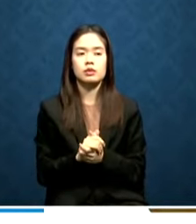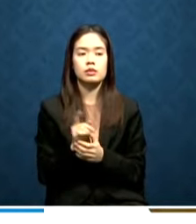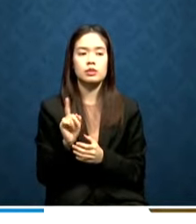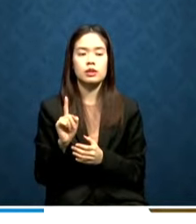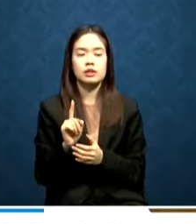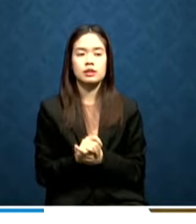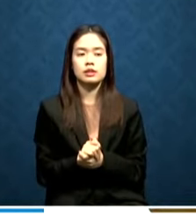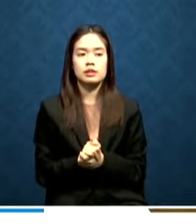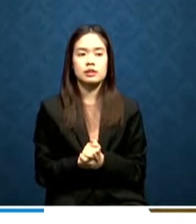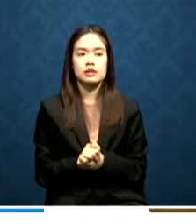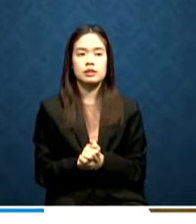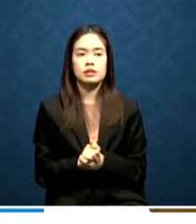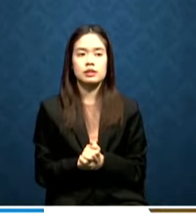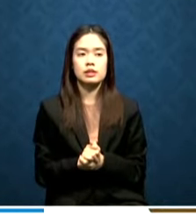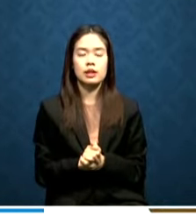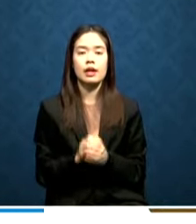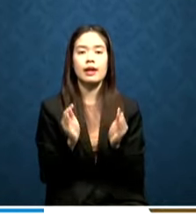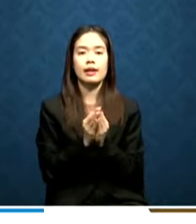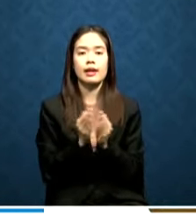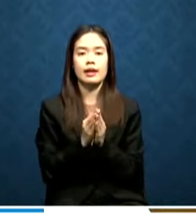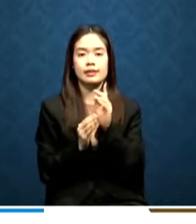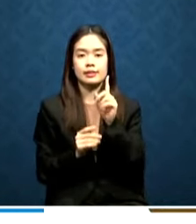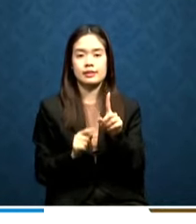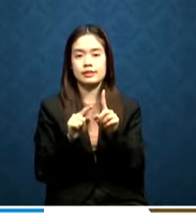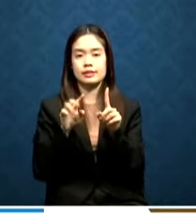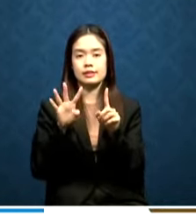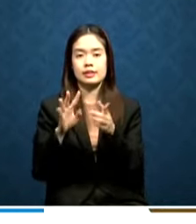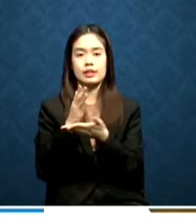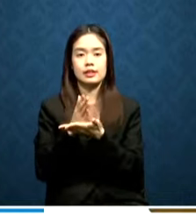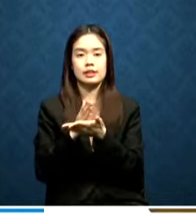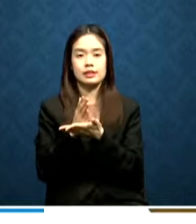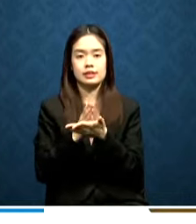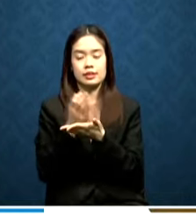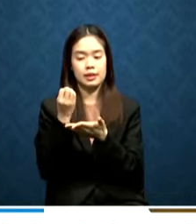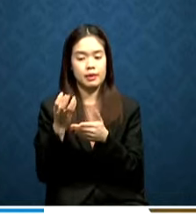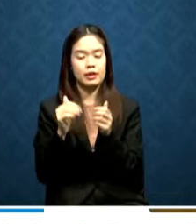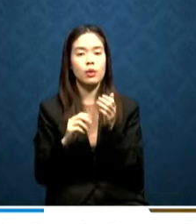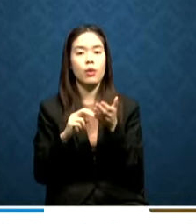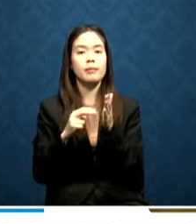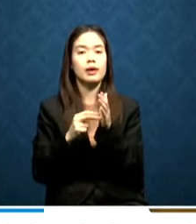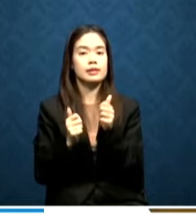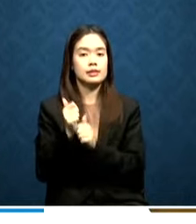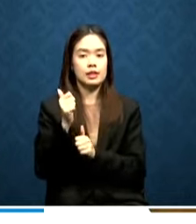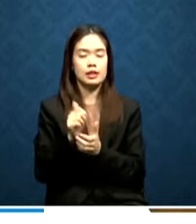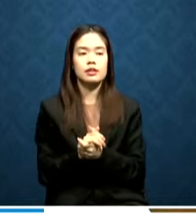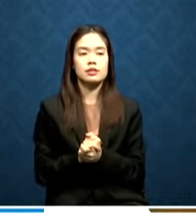กันนะครับเห็นว่าใช้1ใน4แล้วก็ทางอาจารย์ลังคณาก็ทางฝ่ายประชาชนก็เสนอว่าให้เห